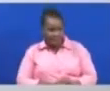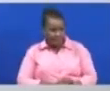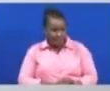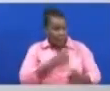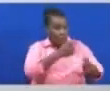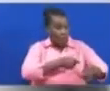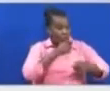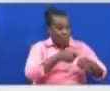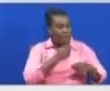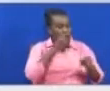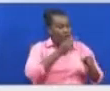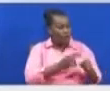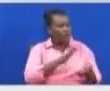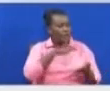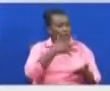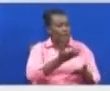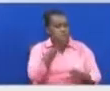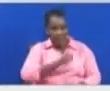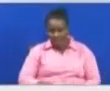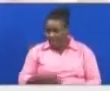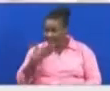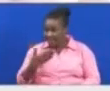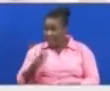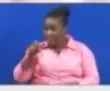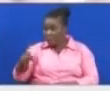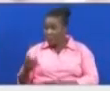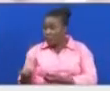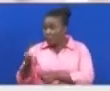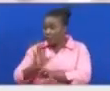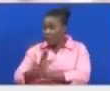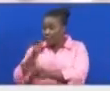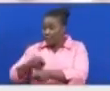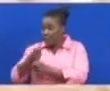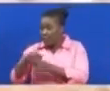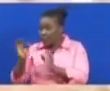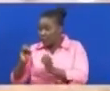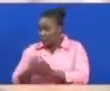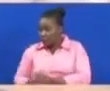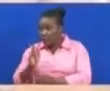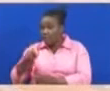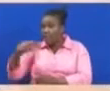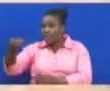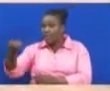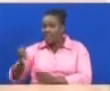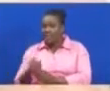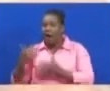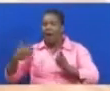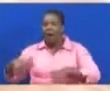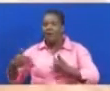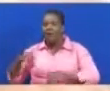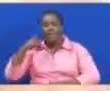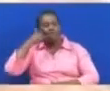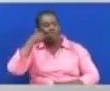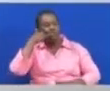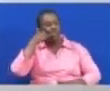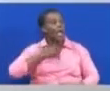kama ana shida ya utaalamu, labda yuko kijijini mbali, ana uwezo wa kumpigia afisa ugani simu,